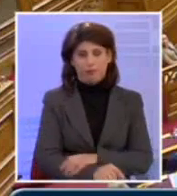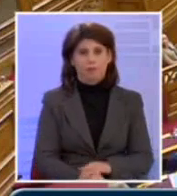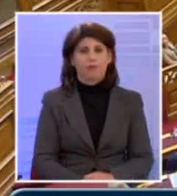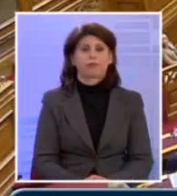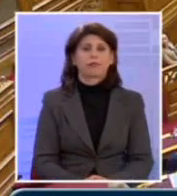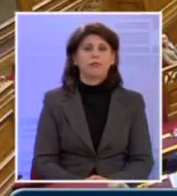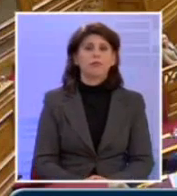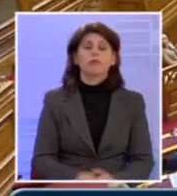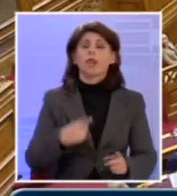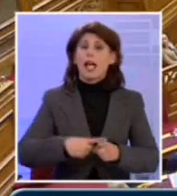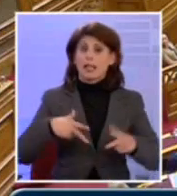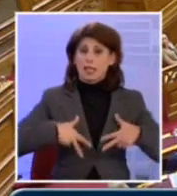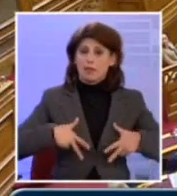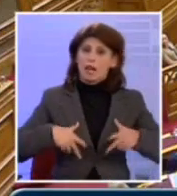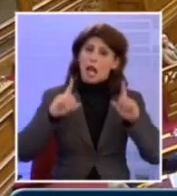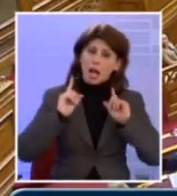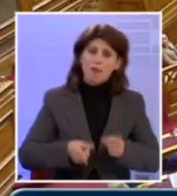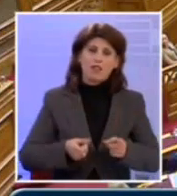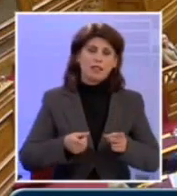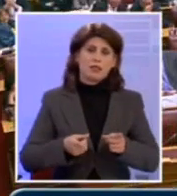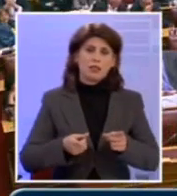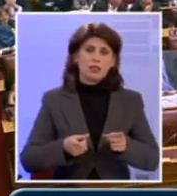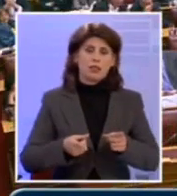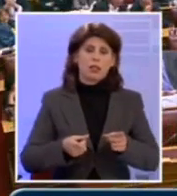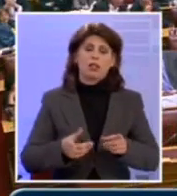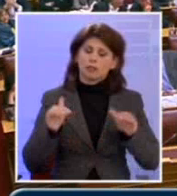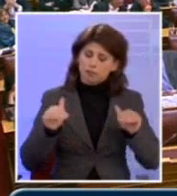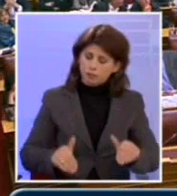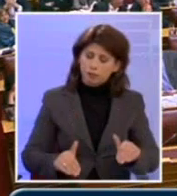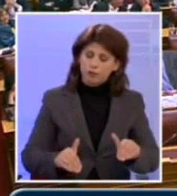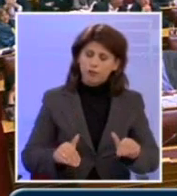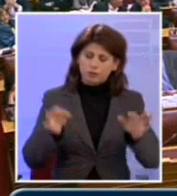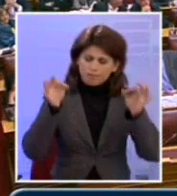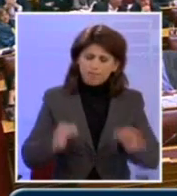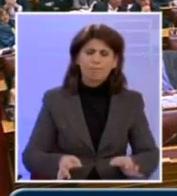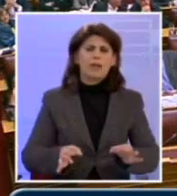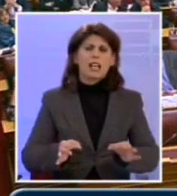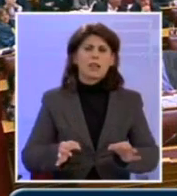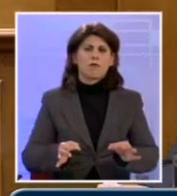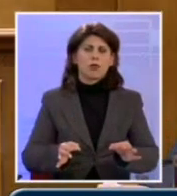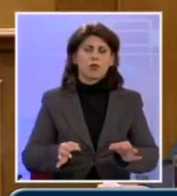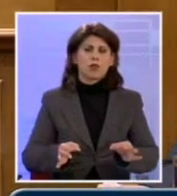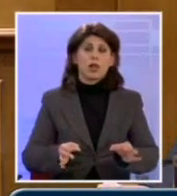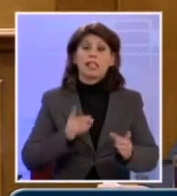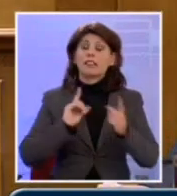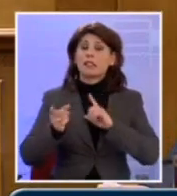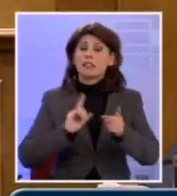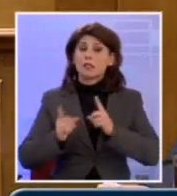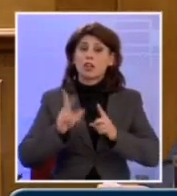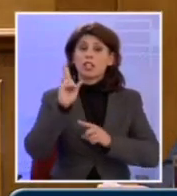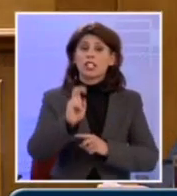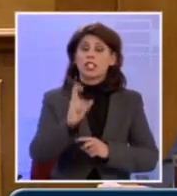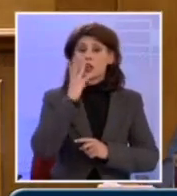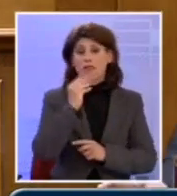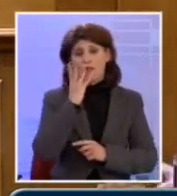η ελληνική κυβέρνηση είναι αποφασισμένη να τηρήσει κατά γράμμα τη συμφωνία της 20ης